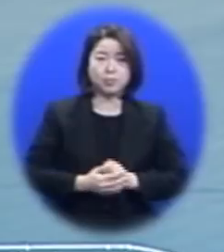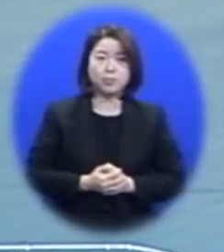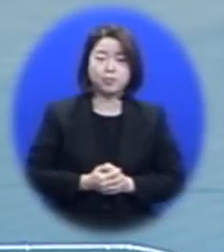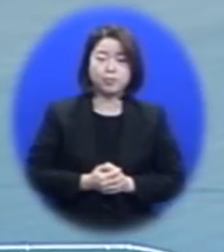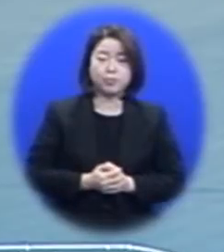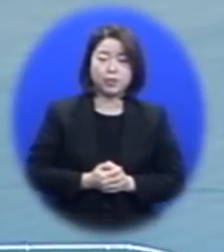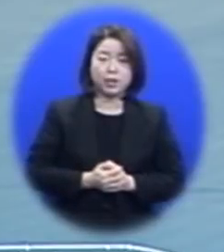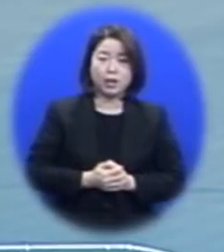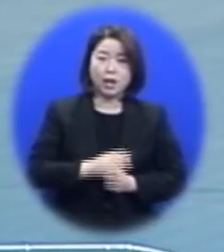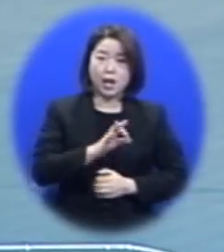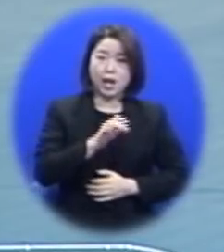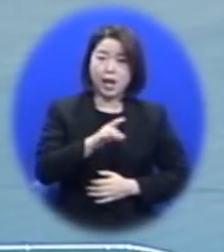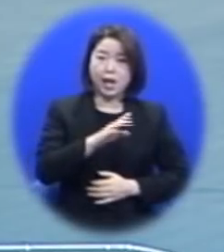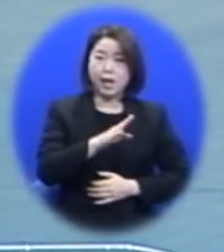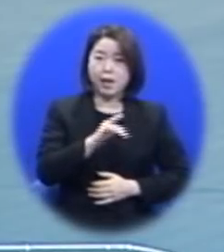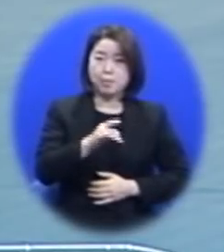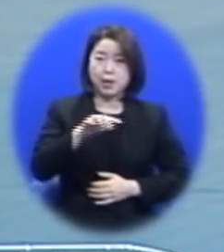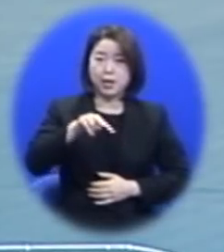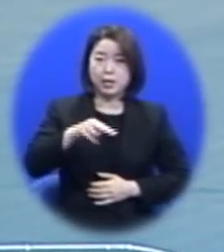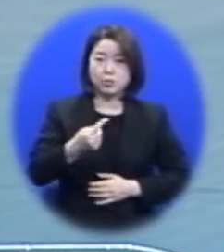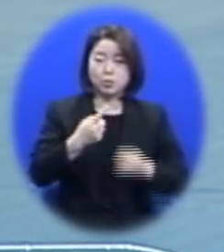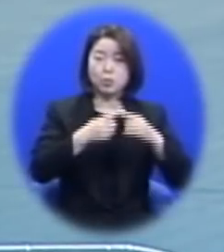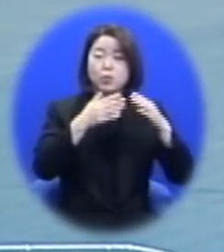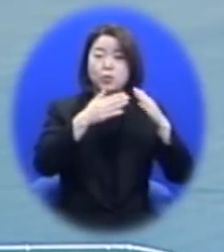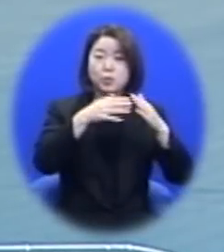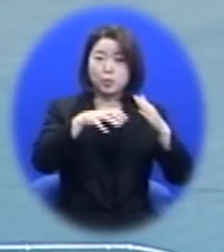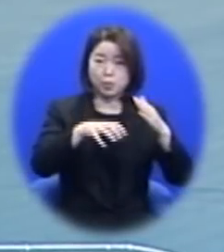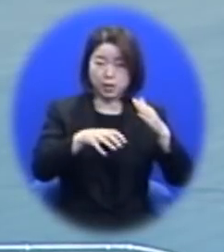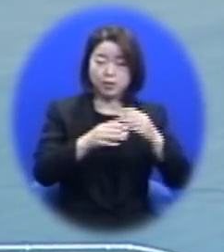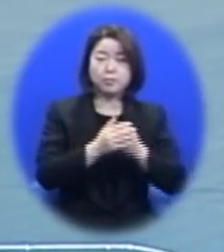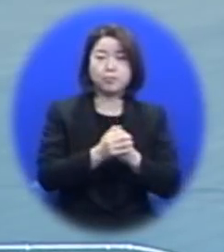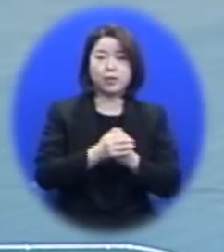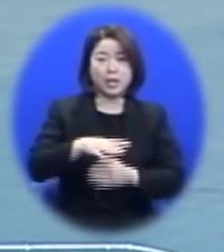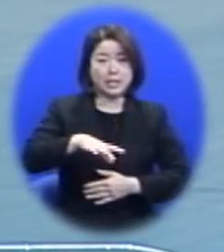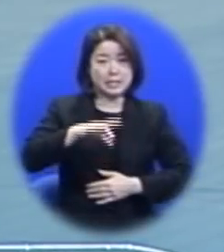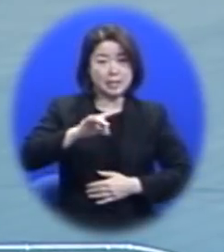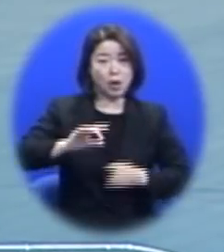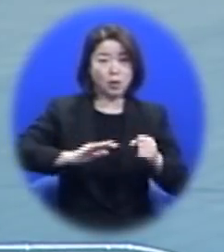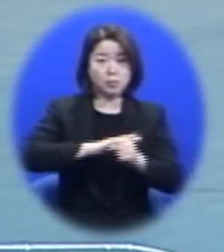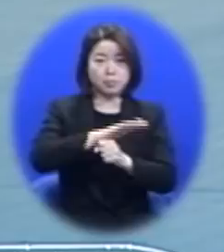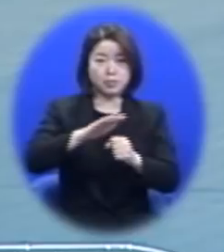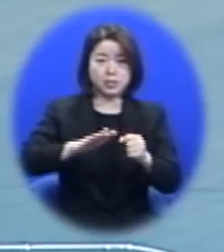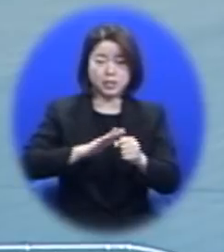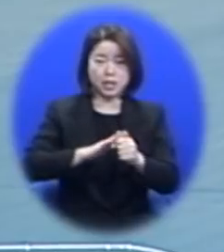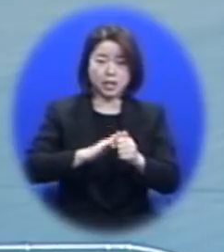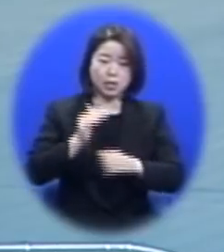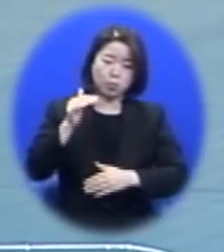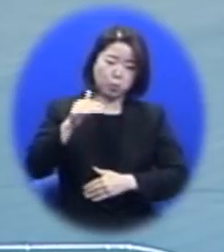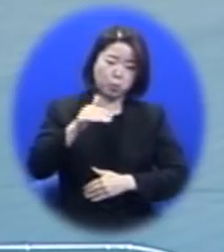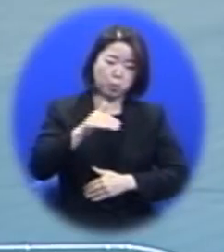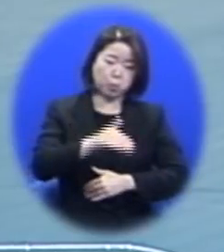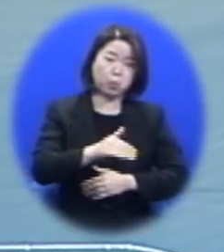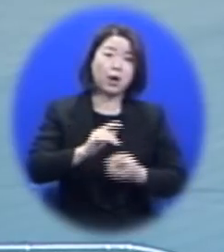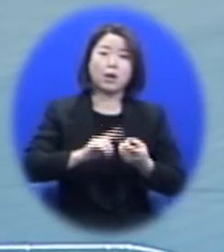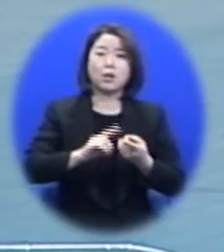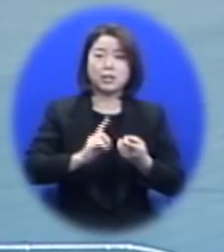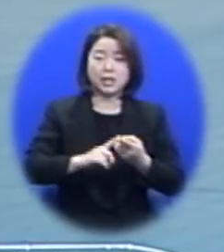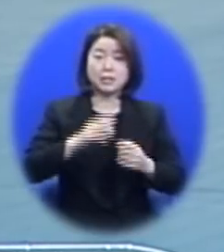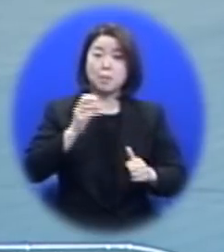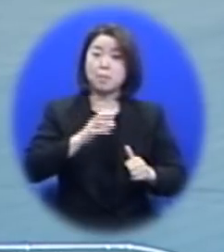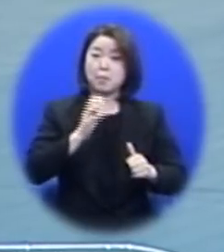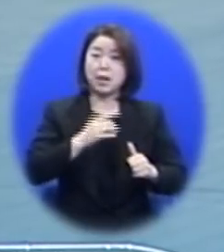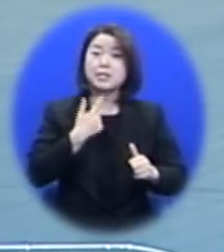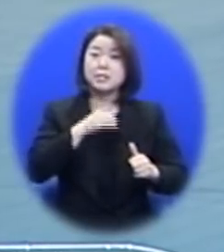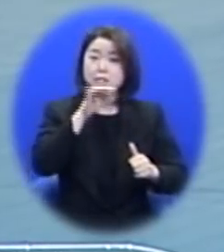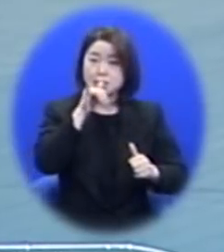에베소 교회에, 그 훌륭하던 에베소 교회에 처음 사랑이 없다고 책망받았잖아요.